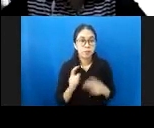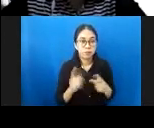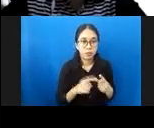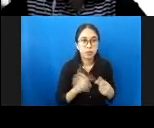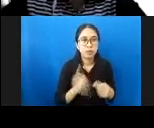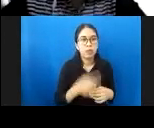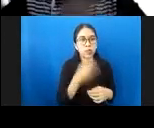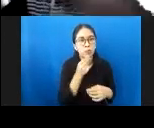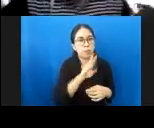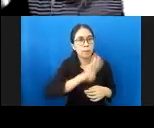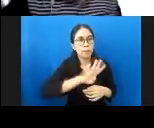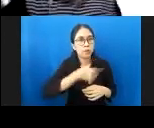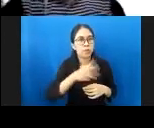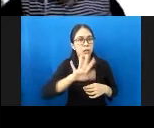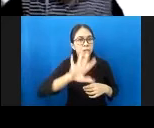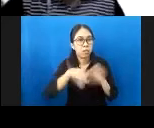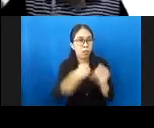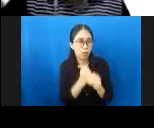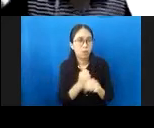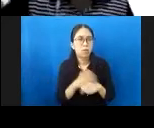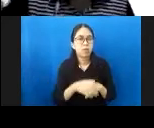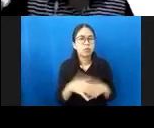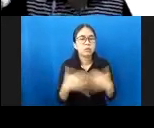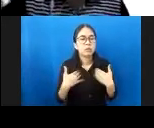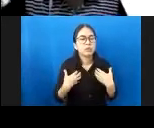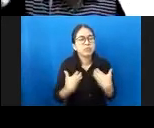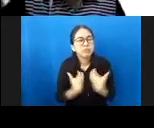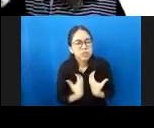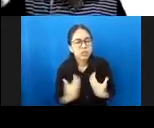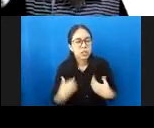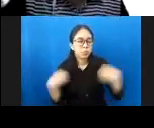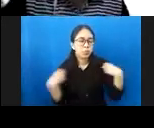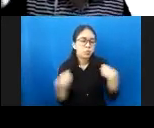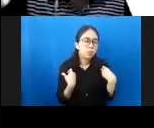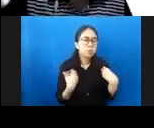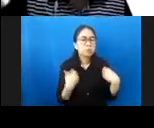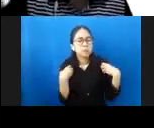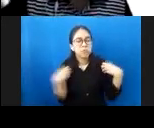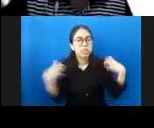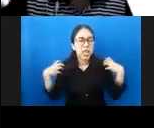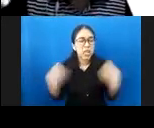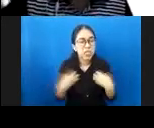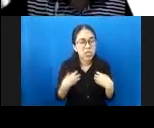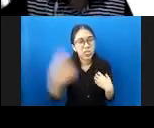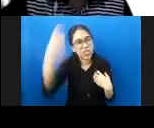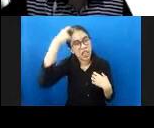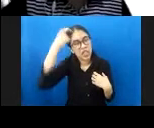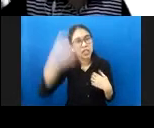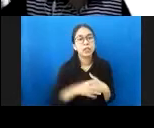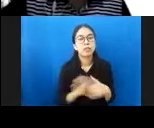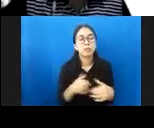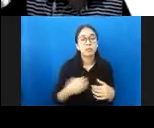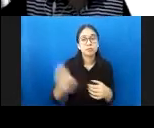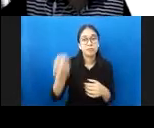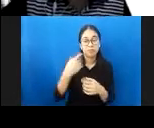mendadak 2 hari, nyeri badan, ya, tampak lemes lah seperti itu, sering tidur. Kemudian dikonsulkan ke saya gitu, ya,